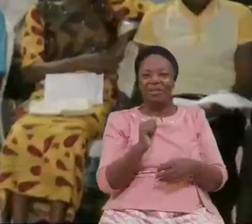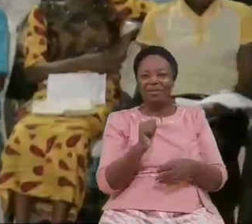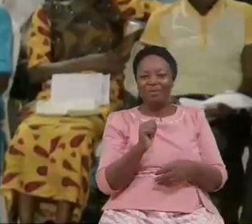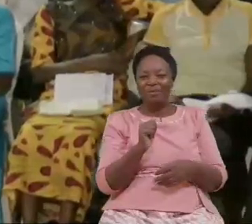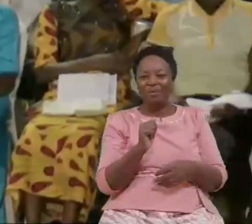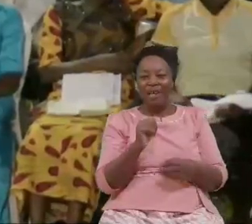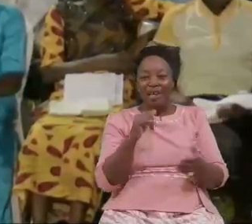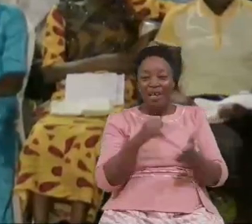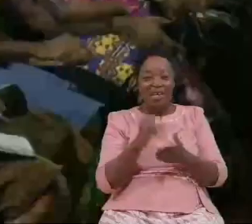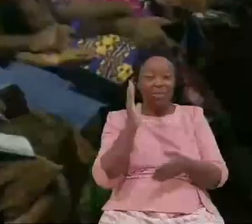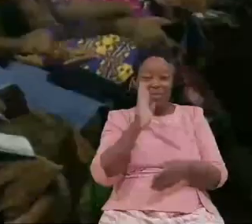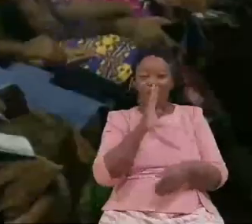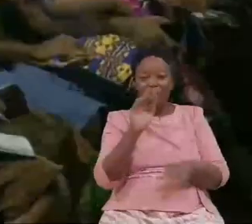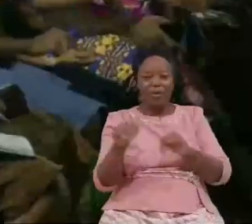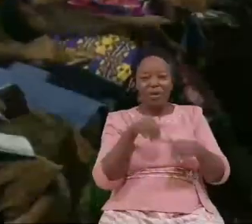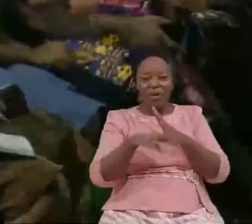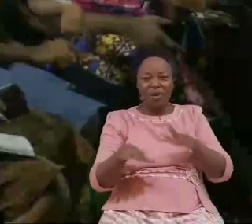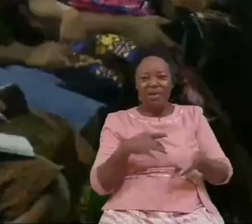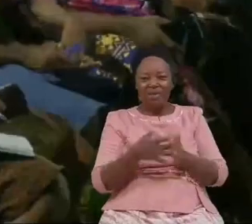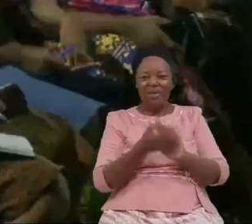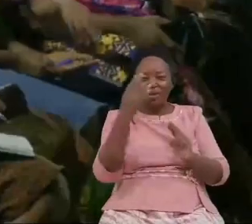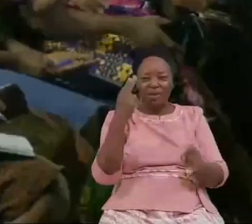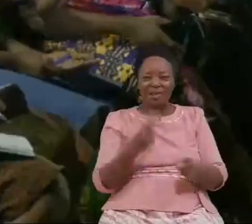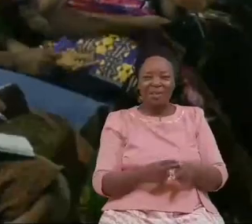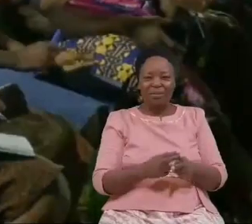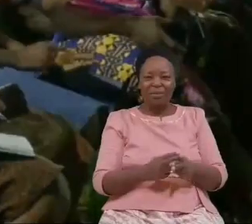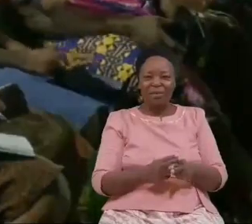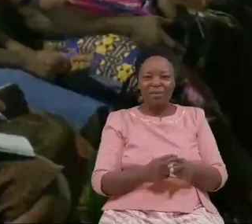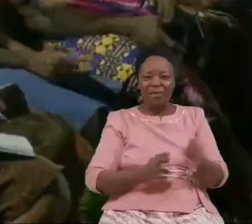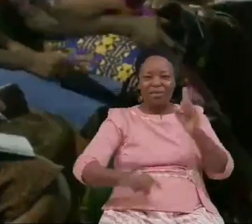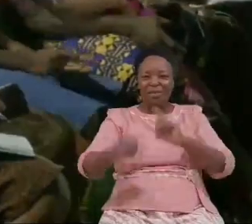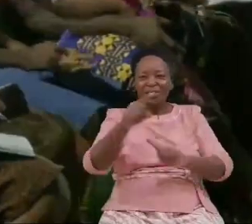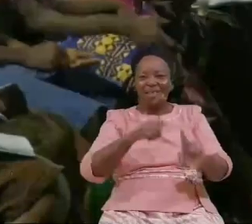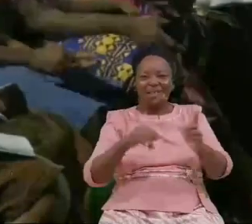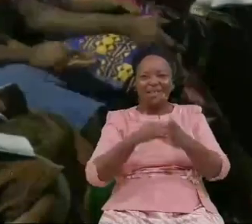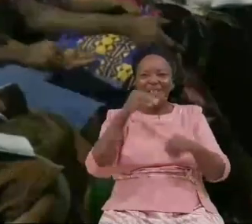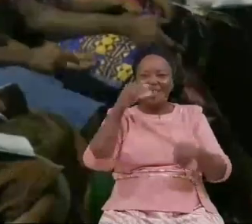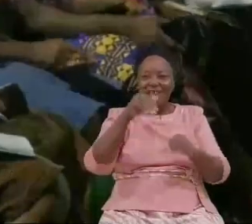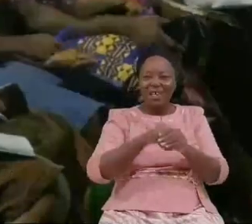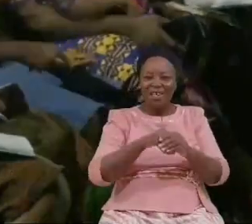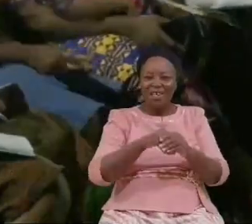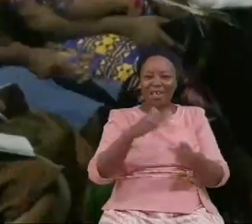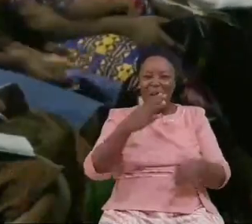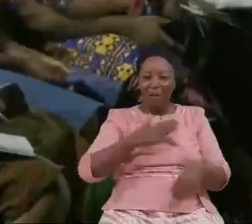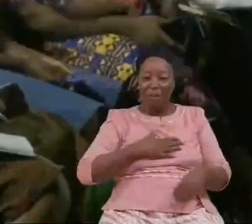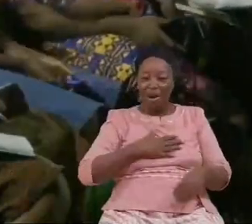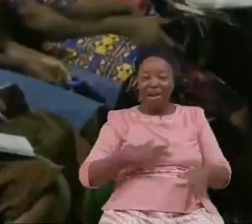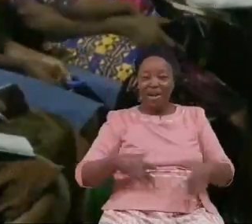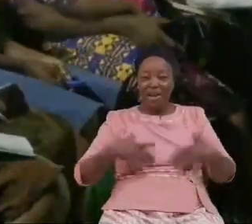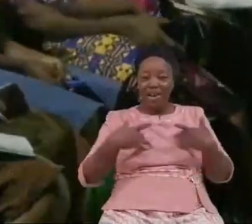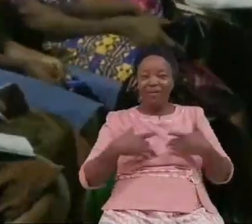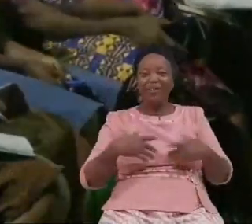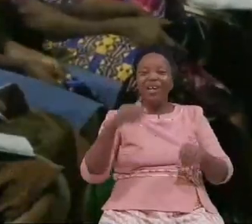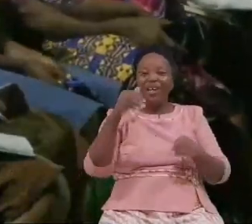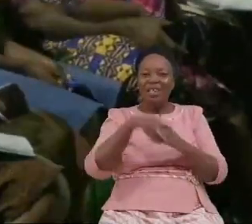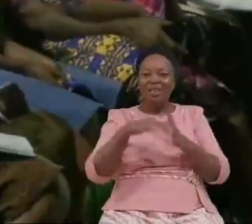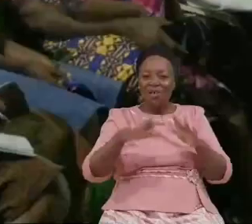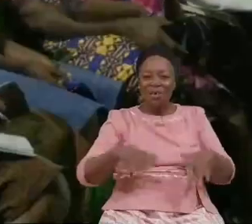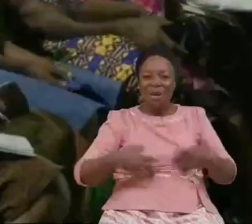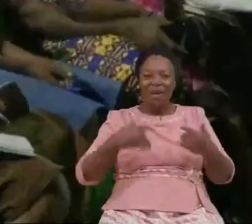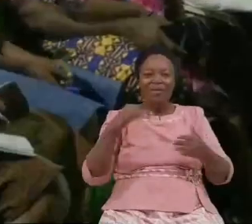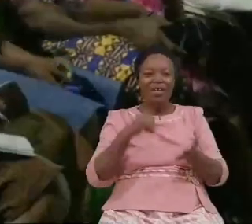ce sera fait dans ma vie dans ta vie ce sera fait